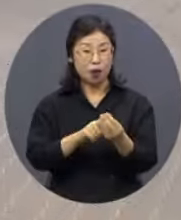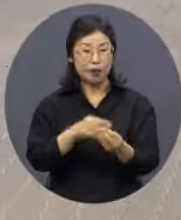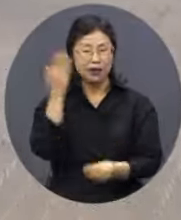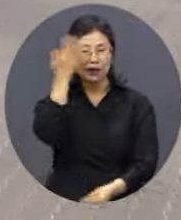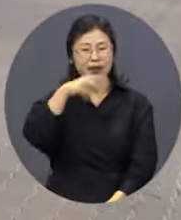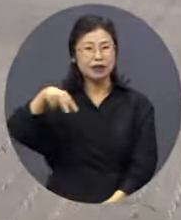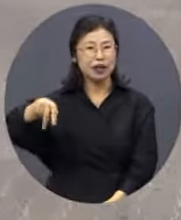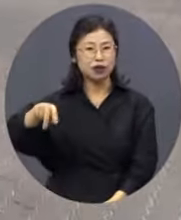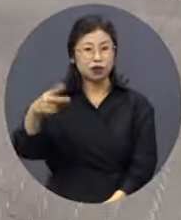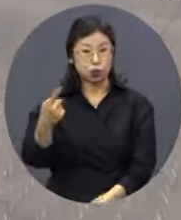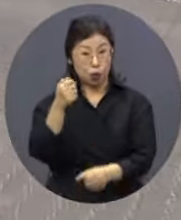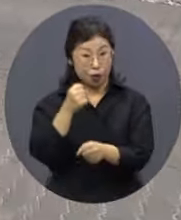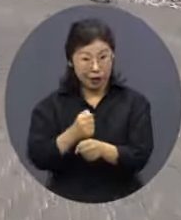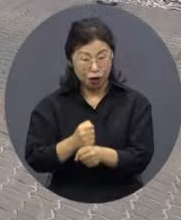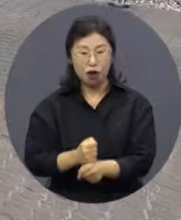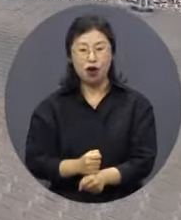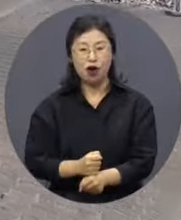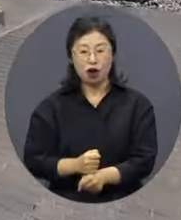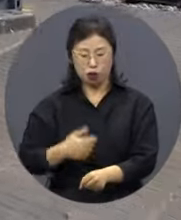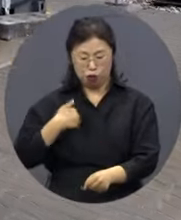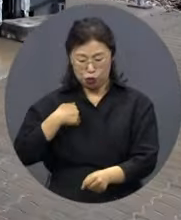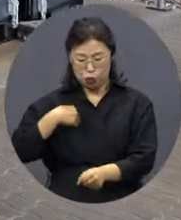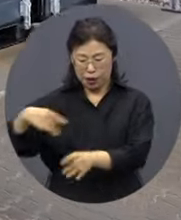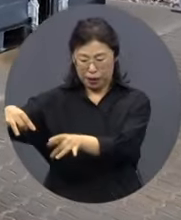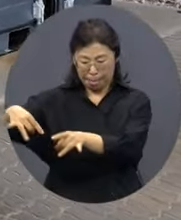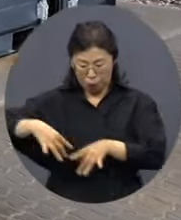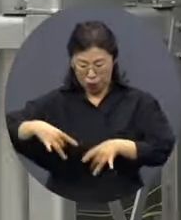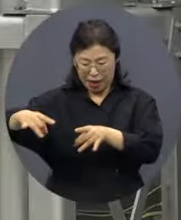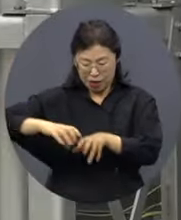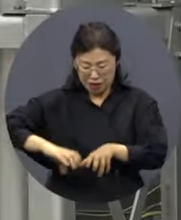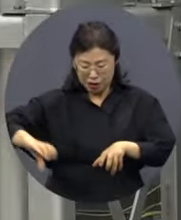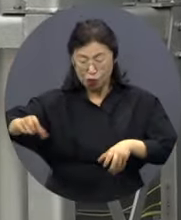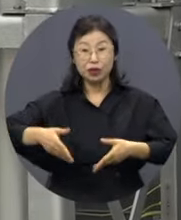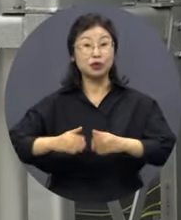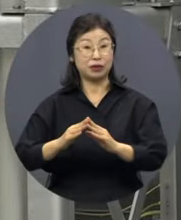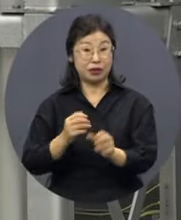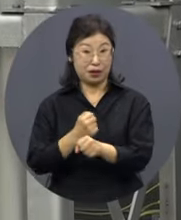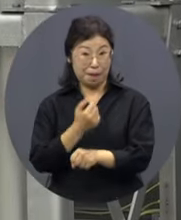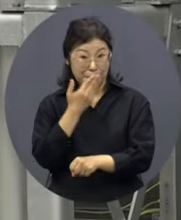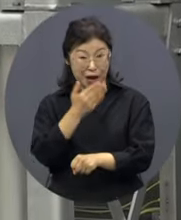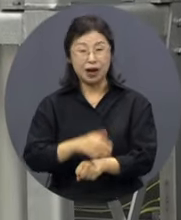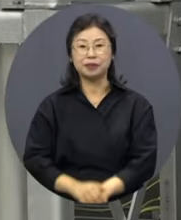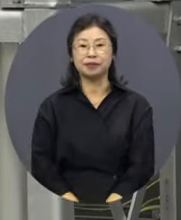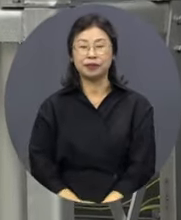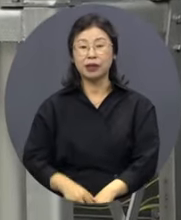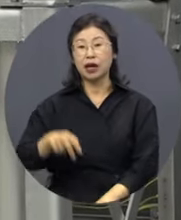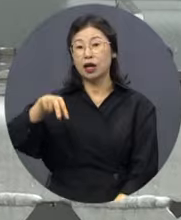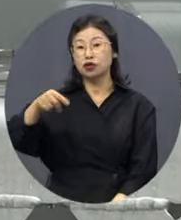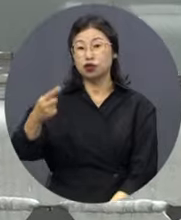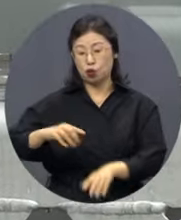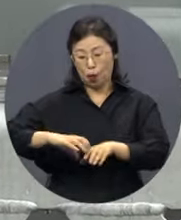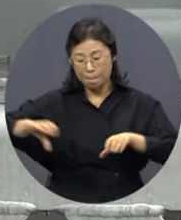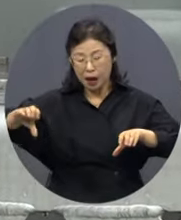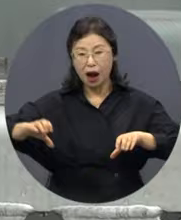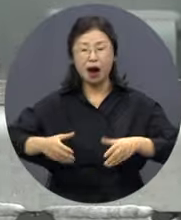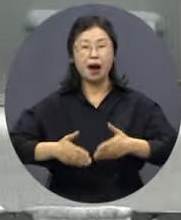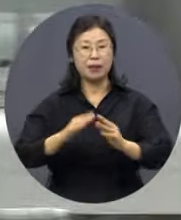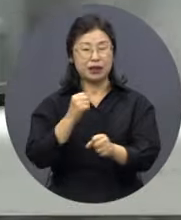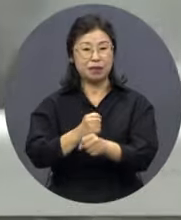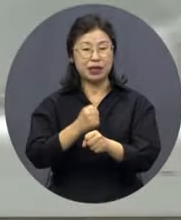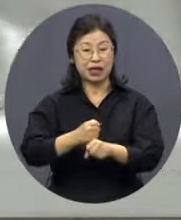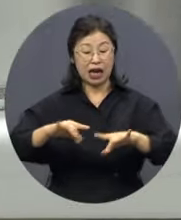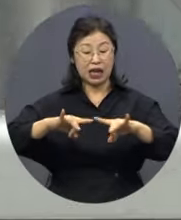수소를 생산하는 시설과 육지까지 보내는 배관도 설치합니다 추소 배관 설치 비용이